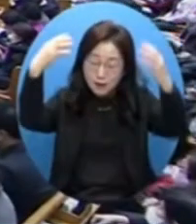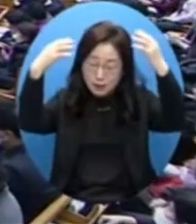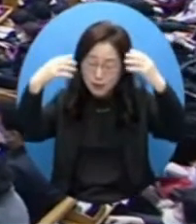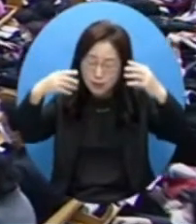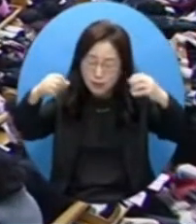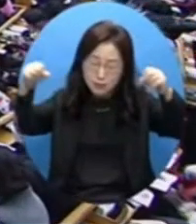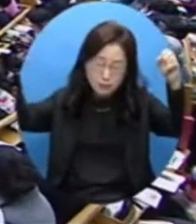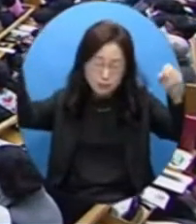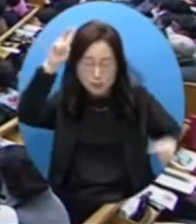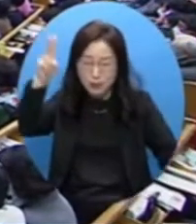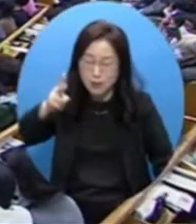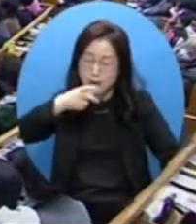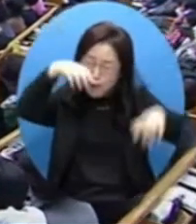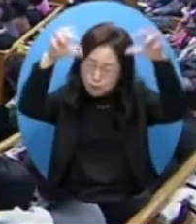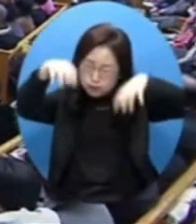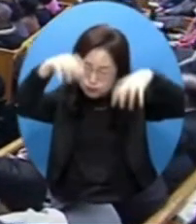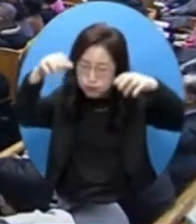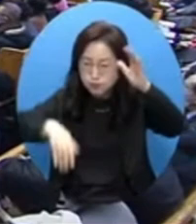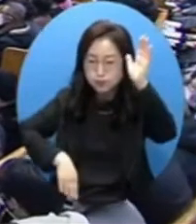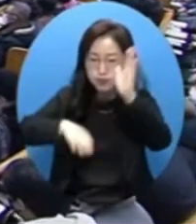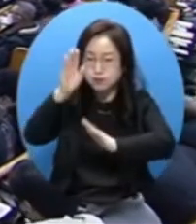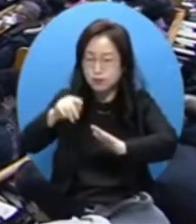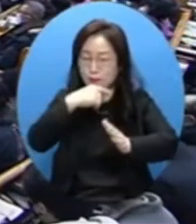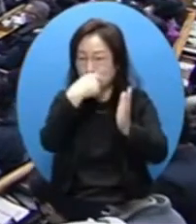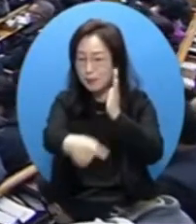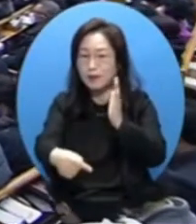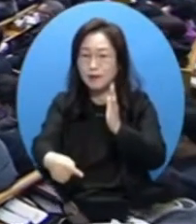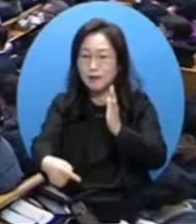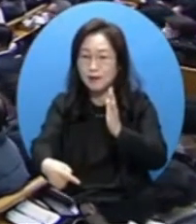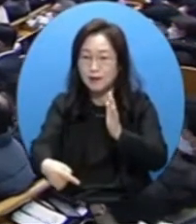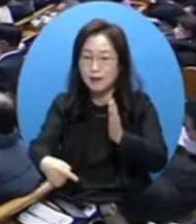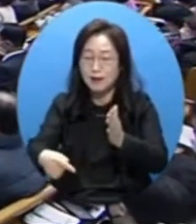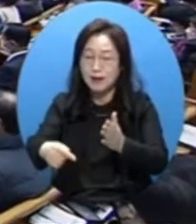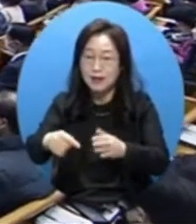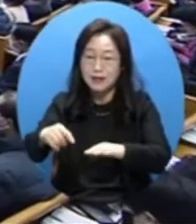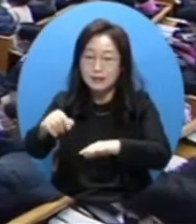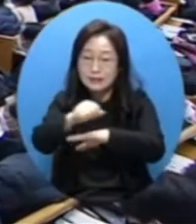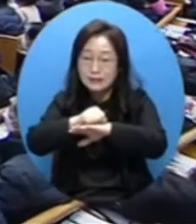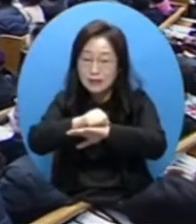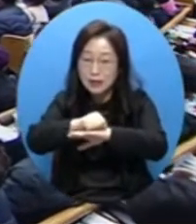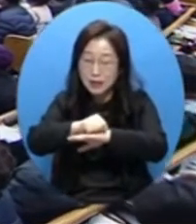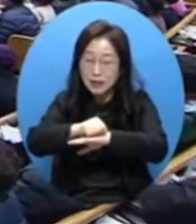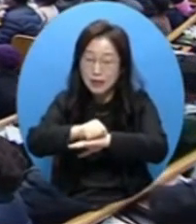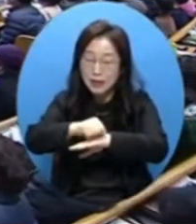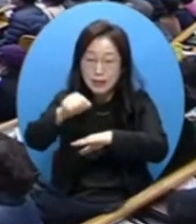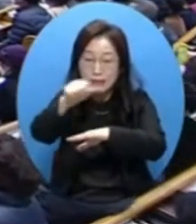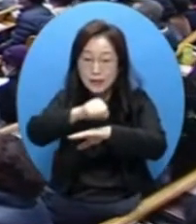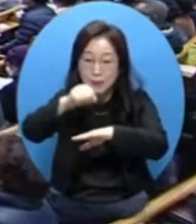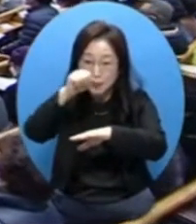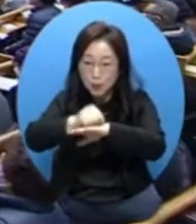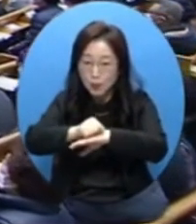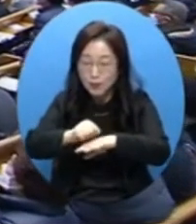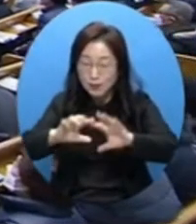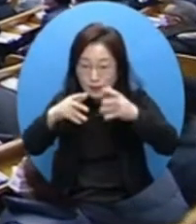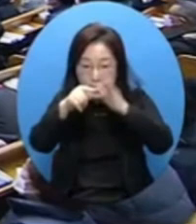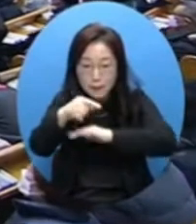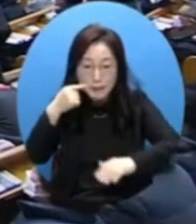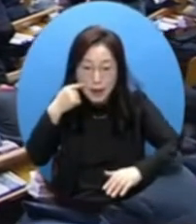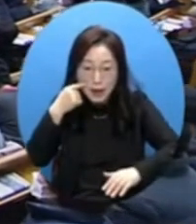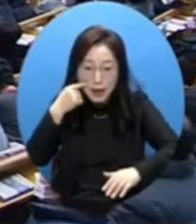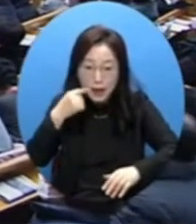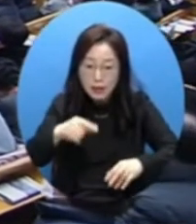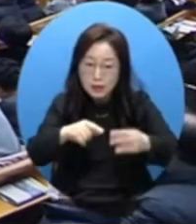쏟아지고 홍수가 나면 큰 피해를 입게 됩니다. 싱가포르 가보니까 우기가 9월부터 다음에